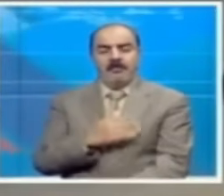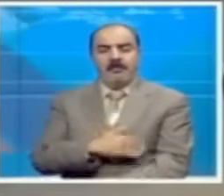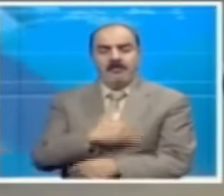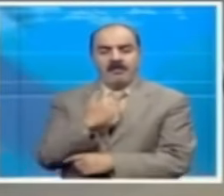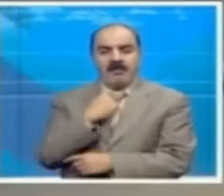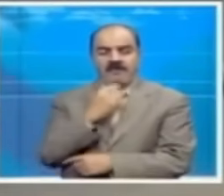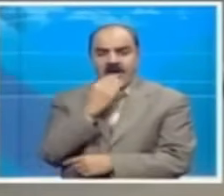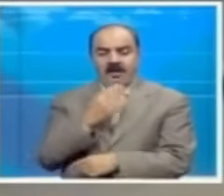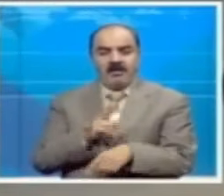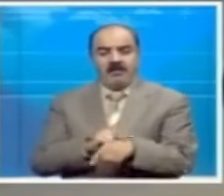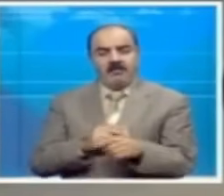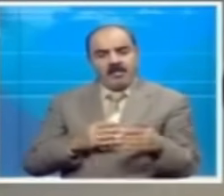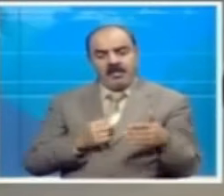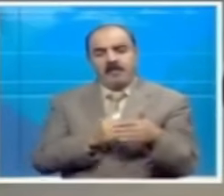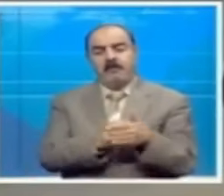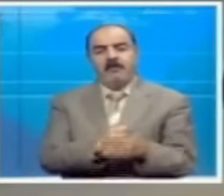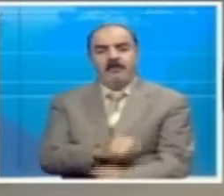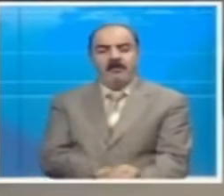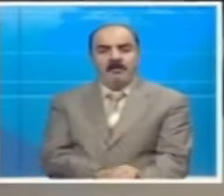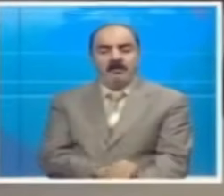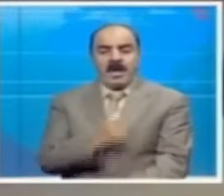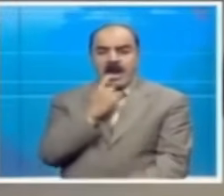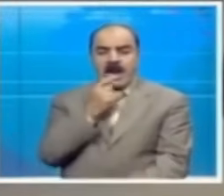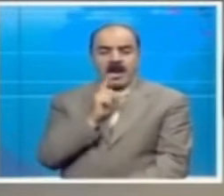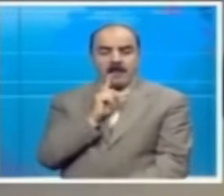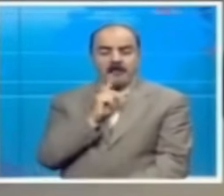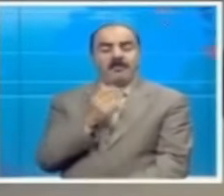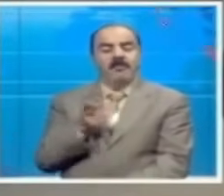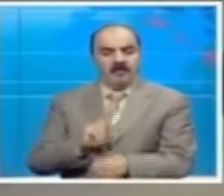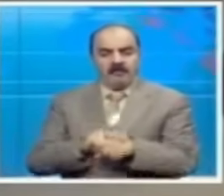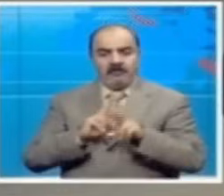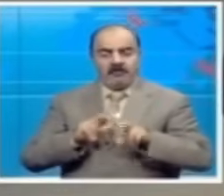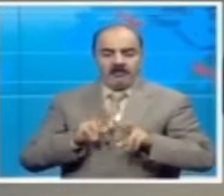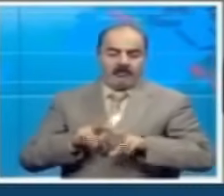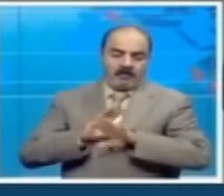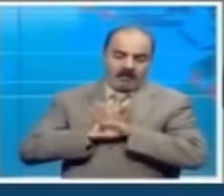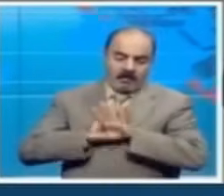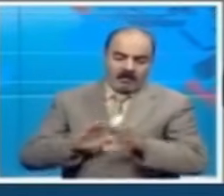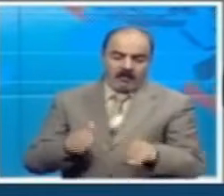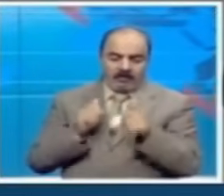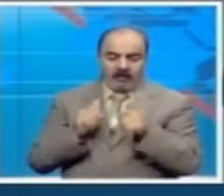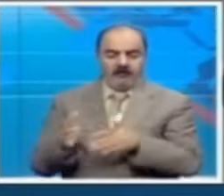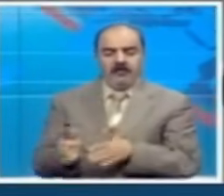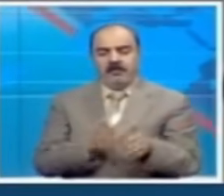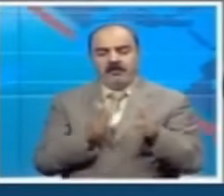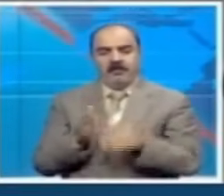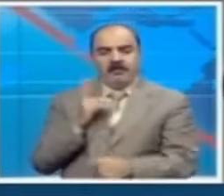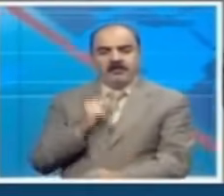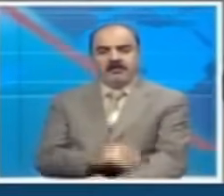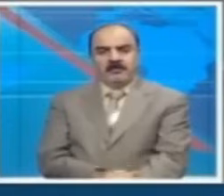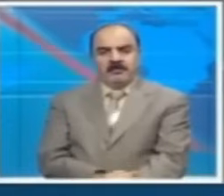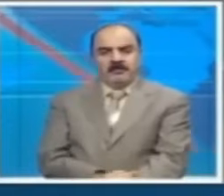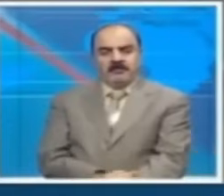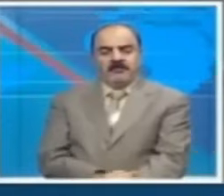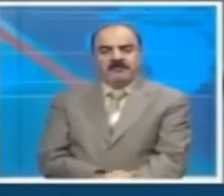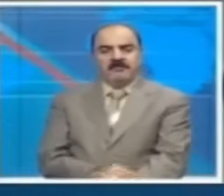رفح متجهة إلى معبر كرم أبو سالم بعد أيضا خضوعها لتفتيش من الجانب الإسرائيلي. أيضا